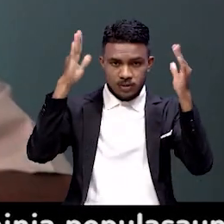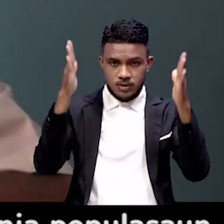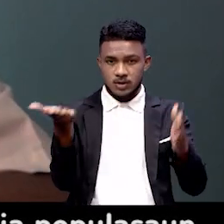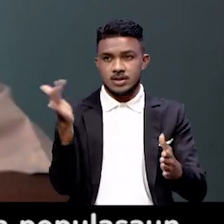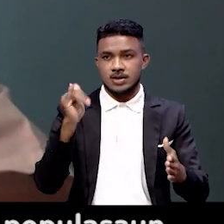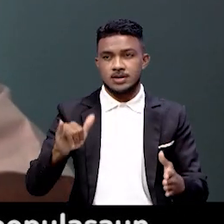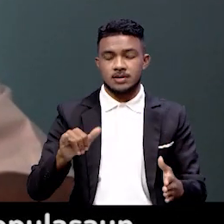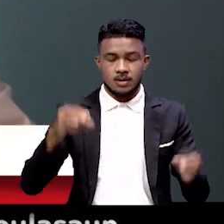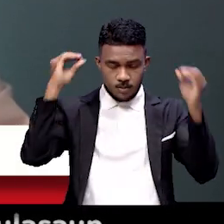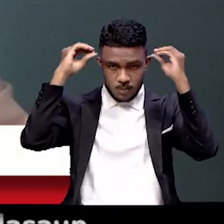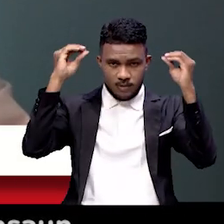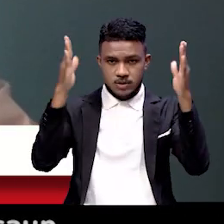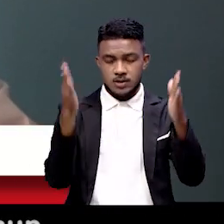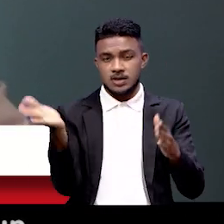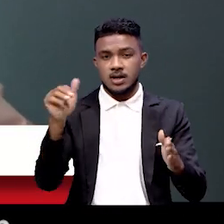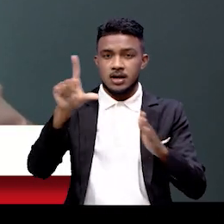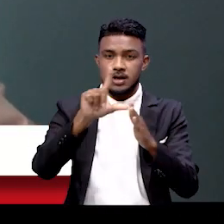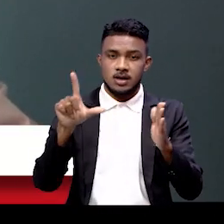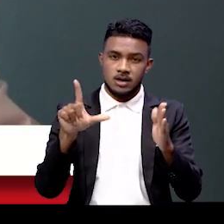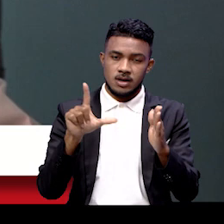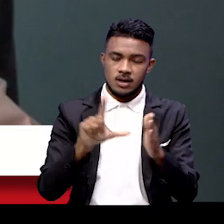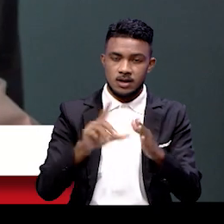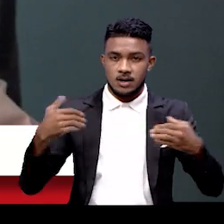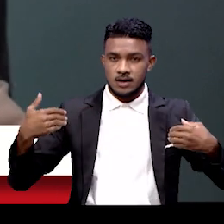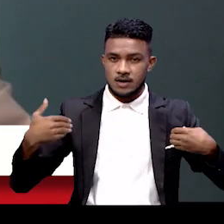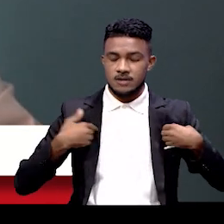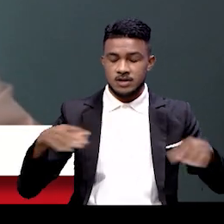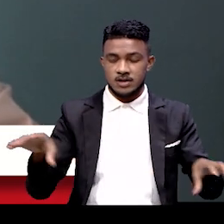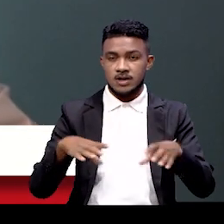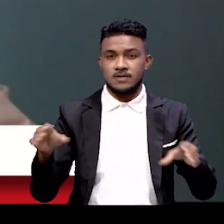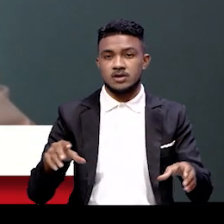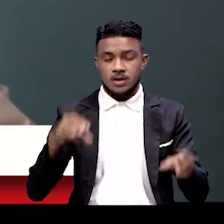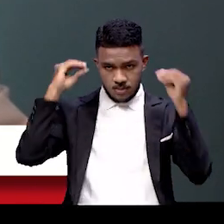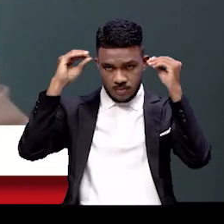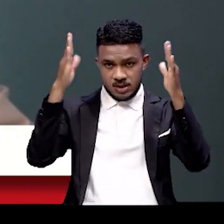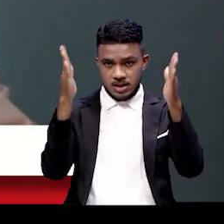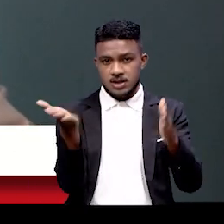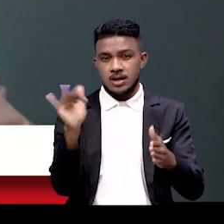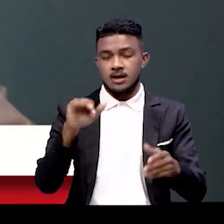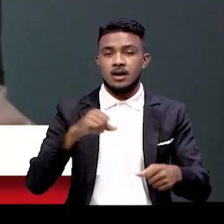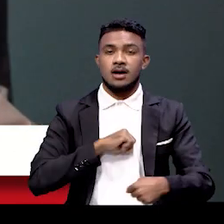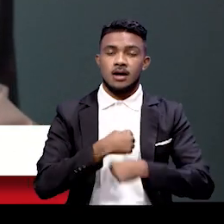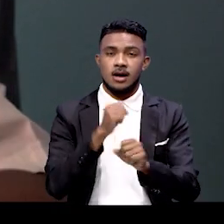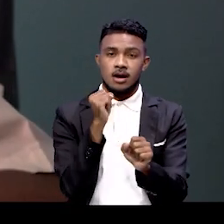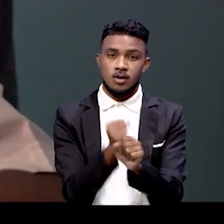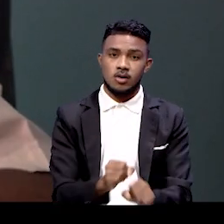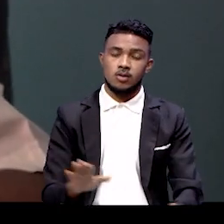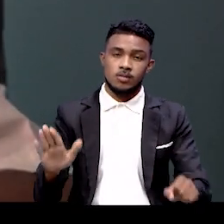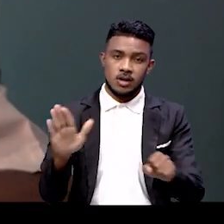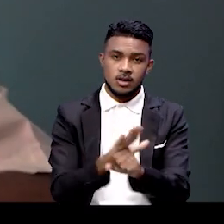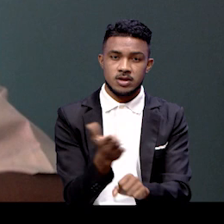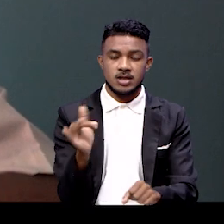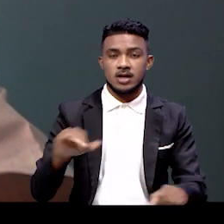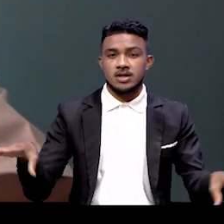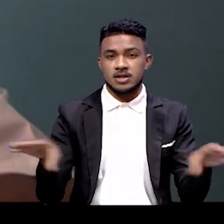sira iha lei rezime de carreira ne nia hatet katak profesor sira kalau halo kompleta ona sirnia kategoria profesor